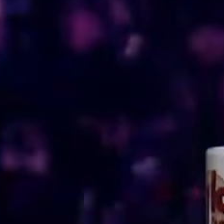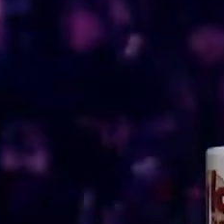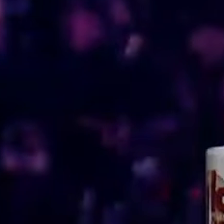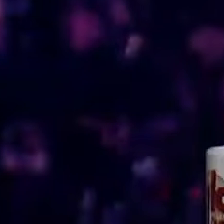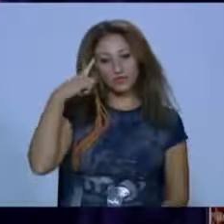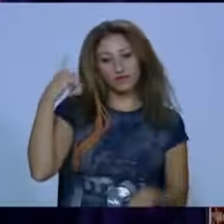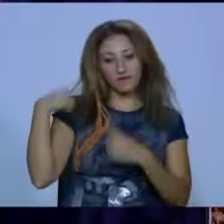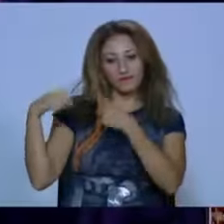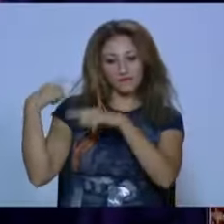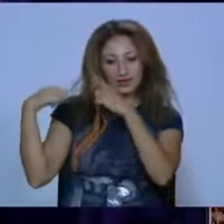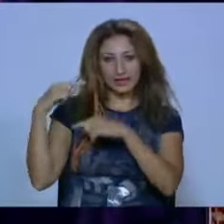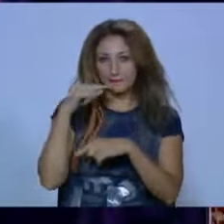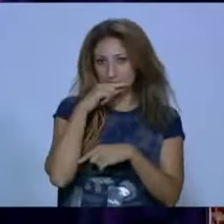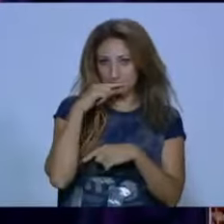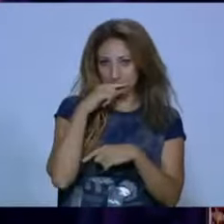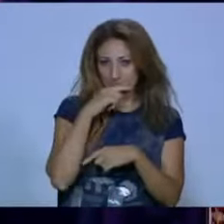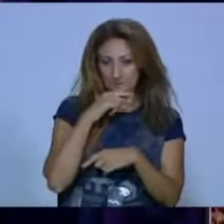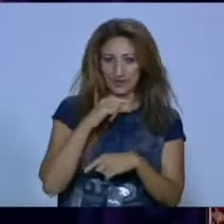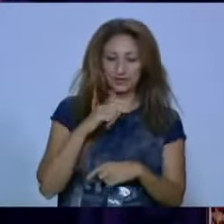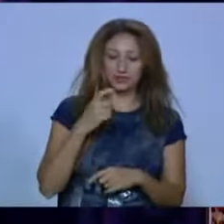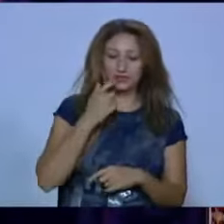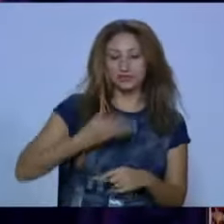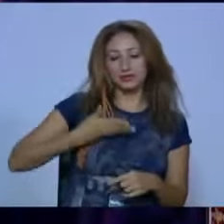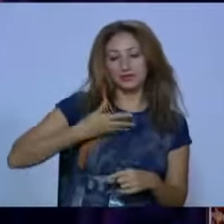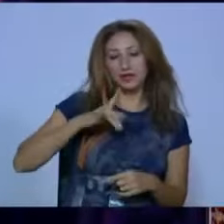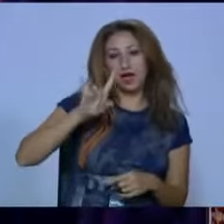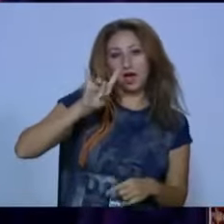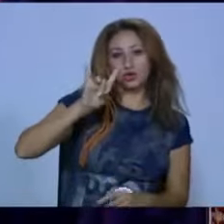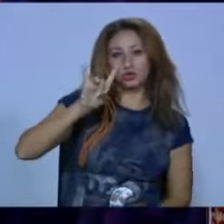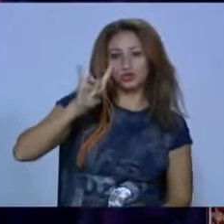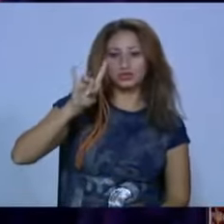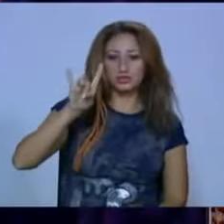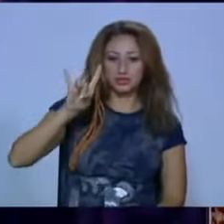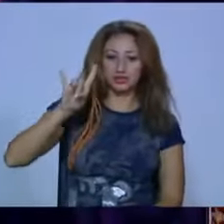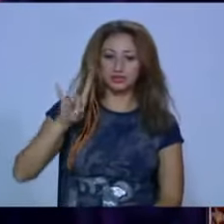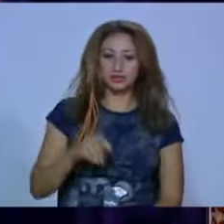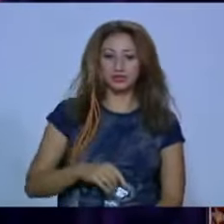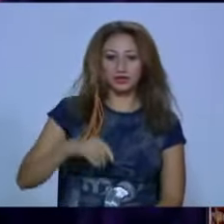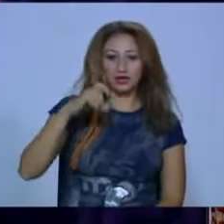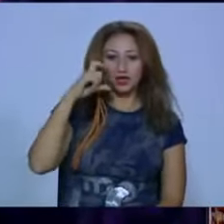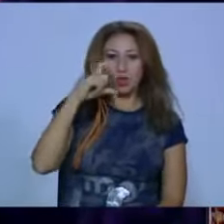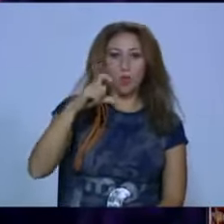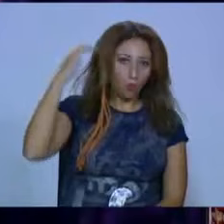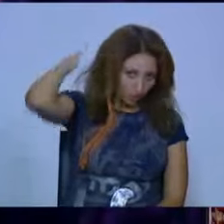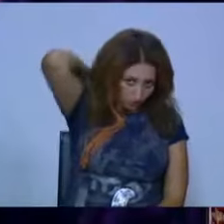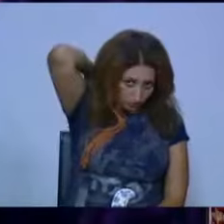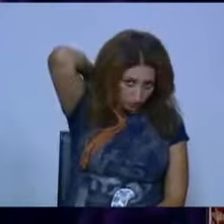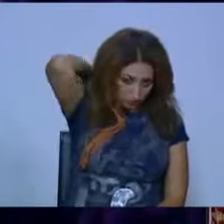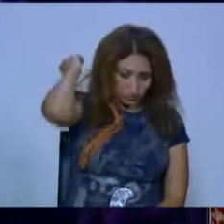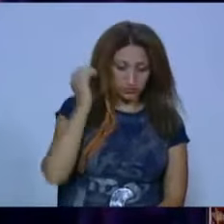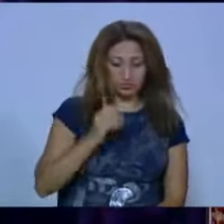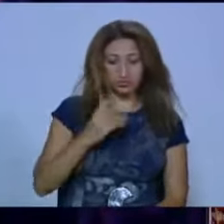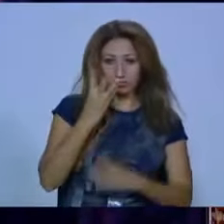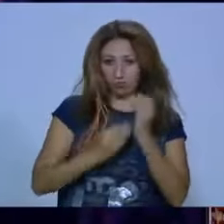فاكرين حالة جمانة ماجد اللي عمرها 10 سنين كانت بتعاني من وحمة كبيرة في ظهرها، وكانت مأثرة